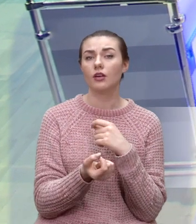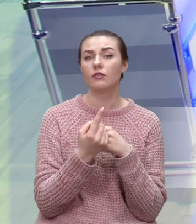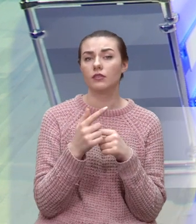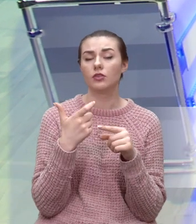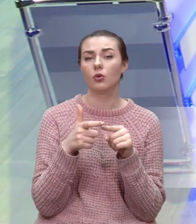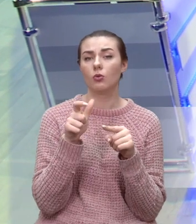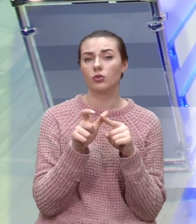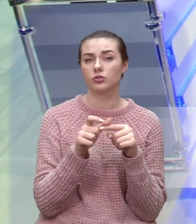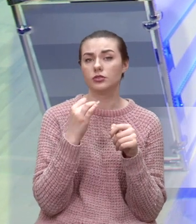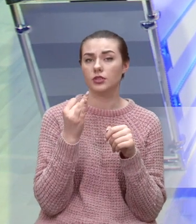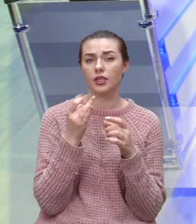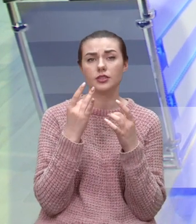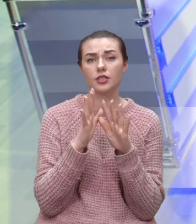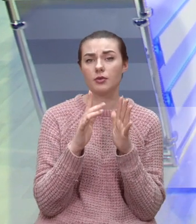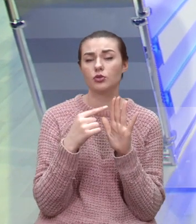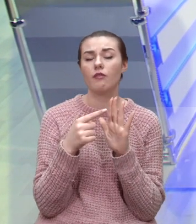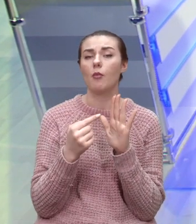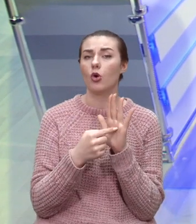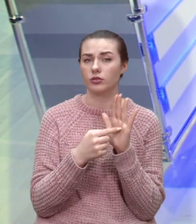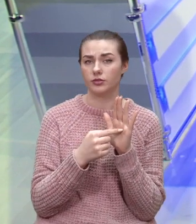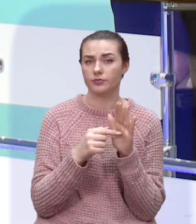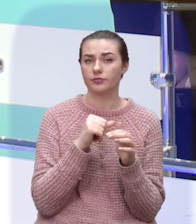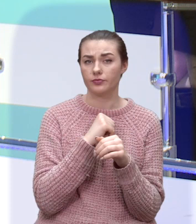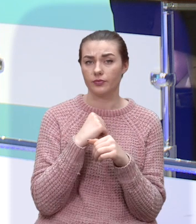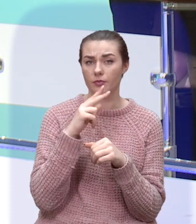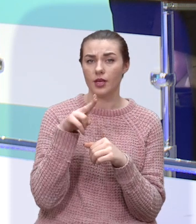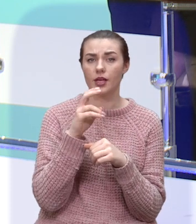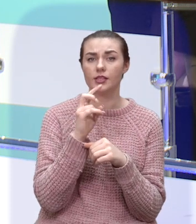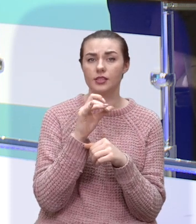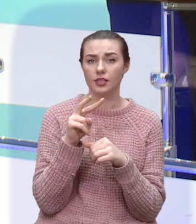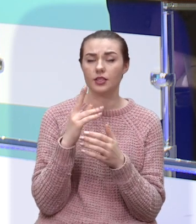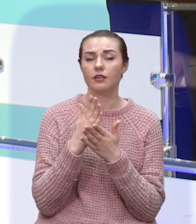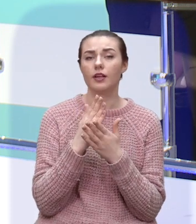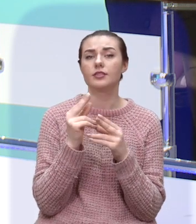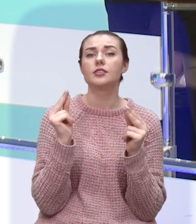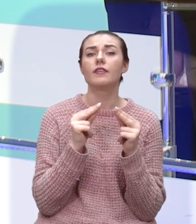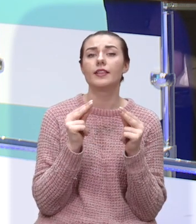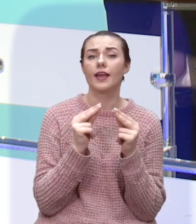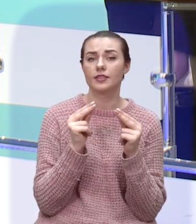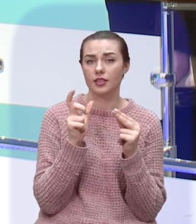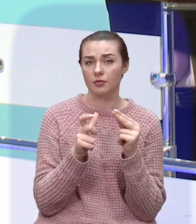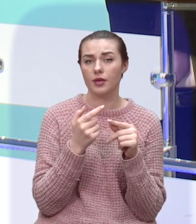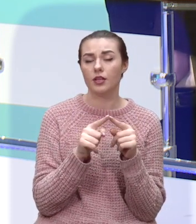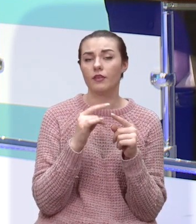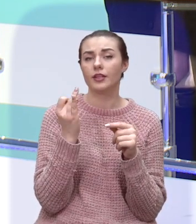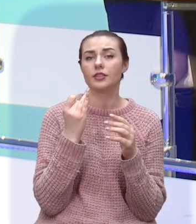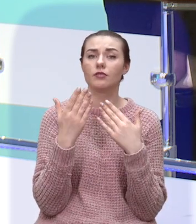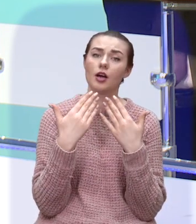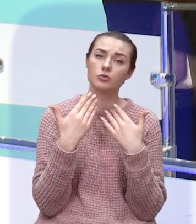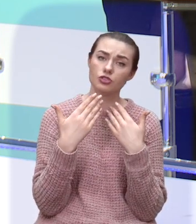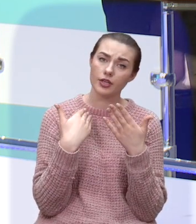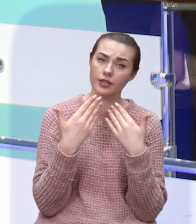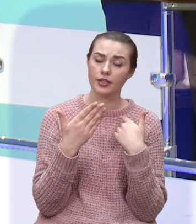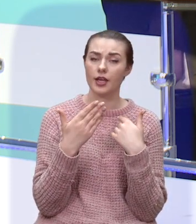возникает очень такой вот непростой вопрос сам данил является свидетелем вот этого интересного